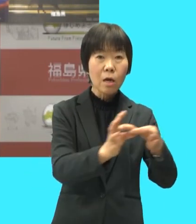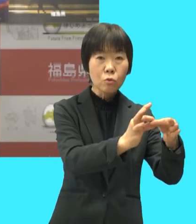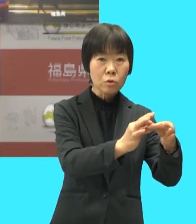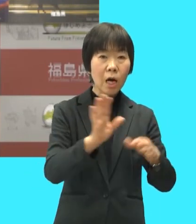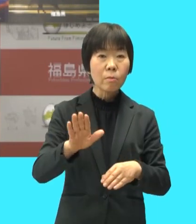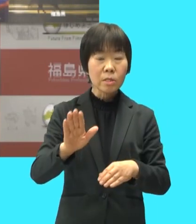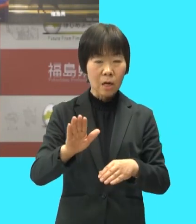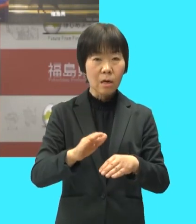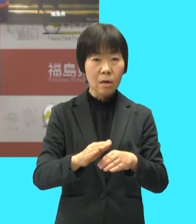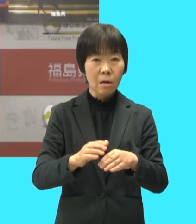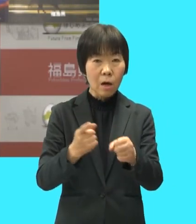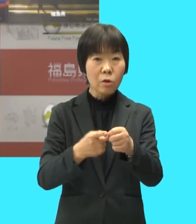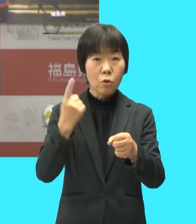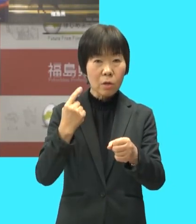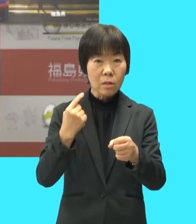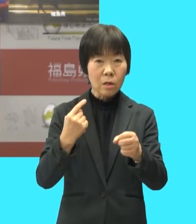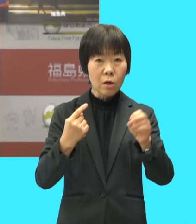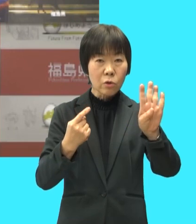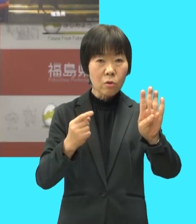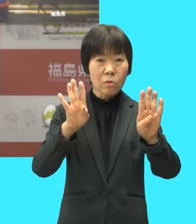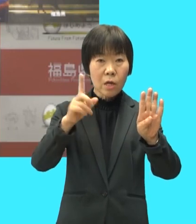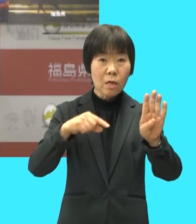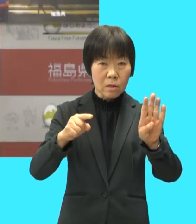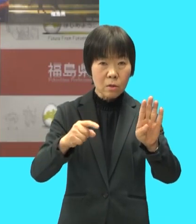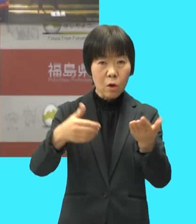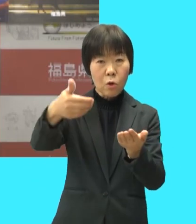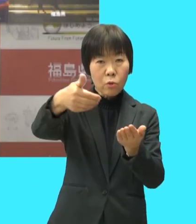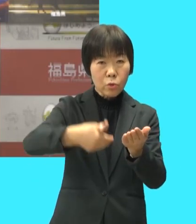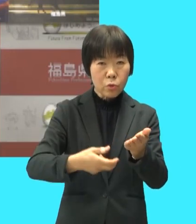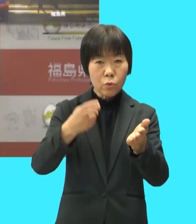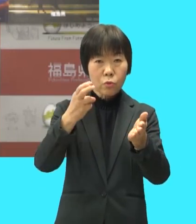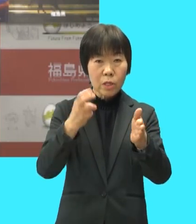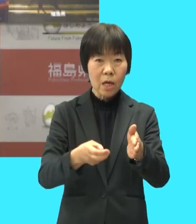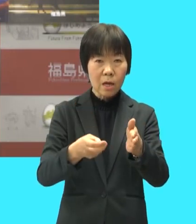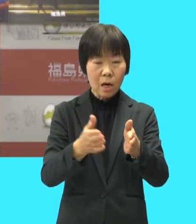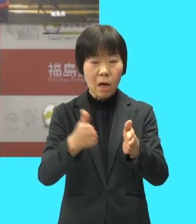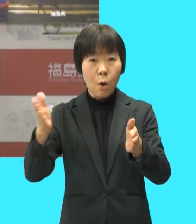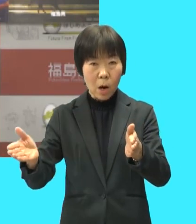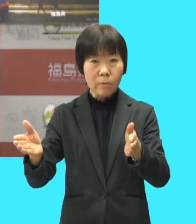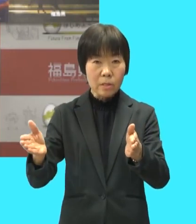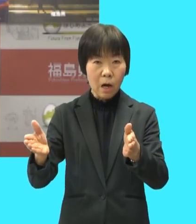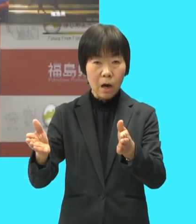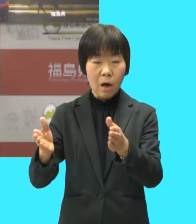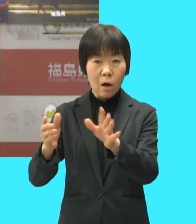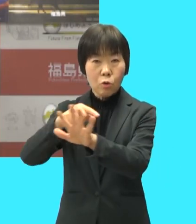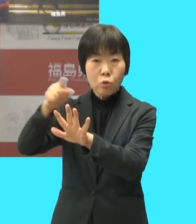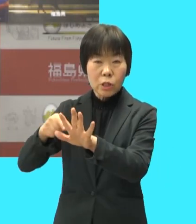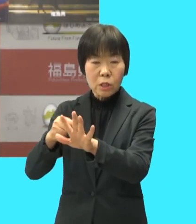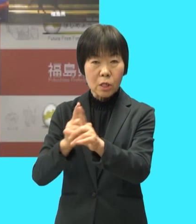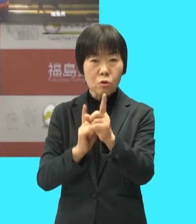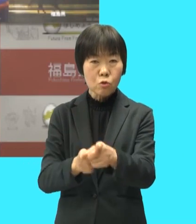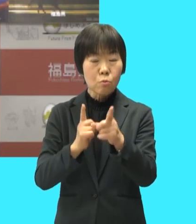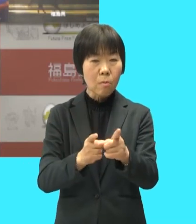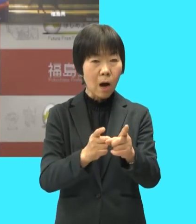ておりましたが、昨年4県において輸入規制が緩和されました。栃木、群馬、茨城、千